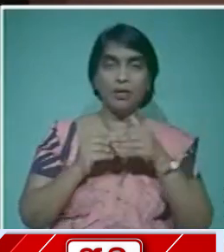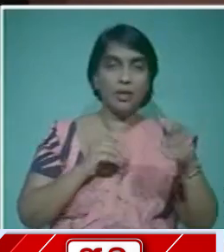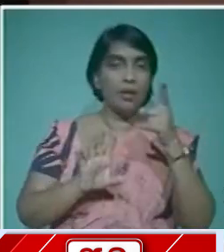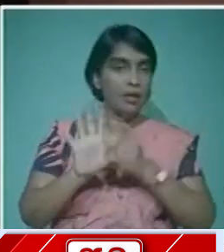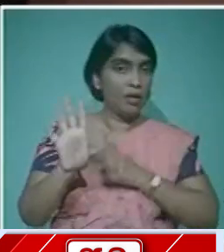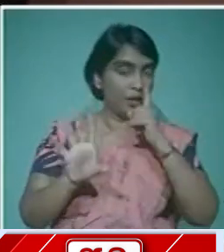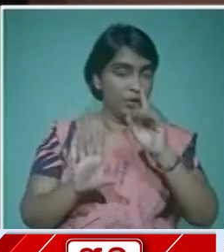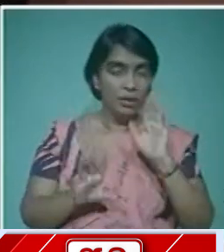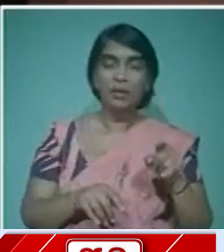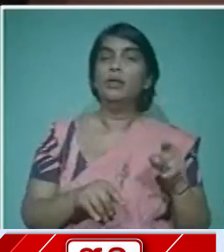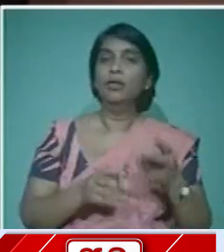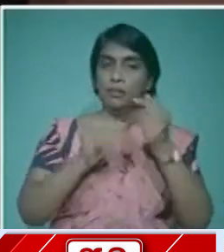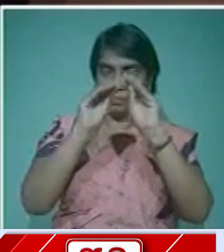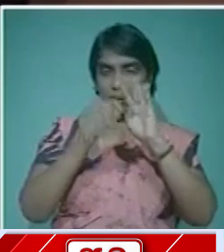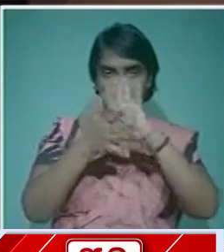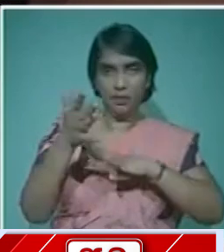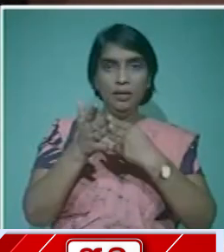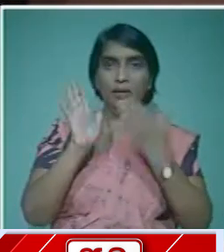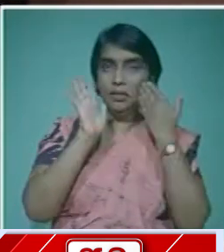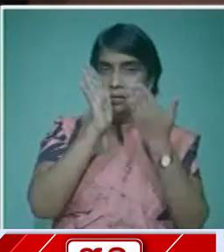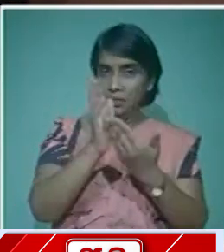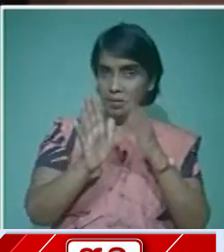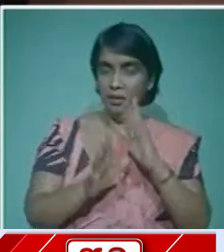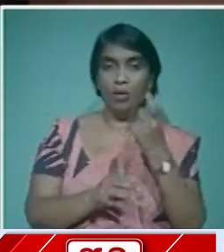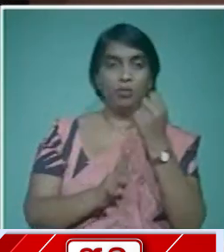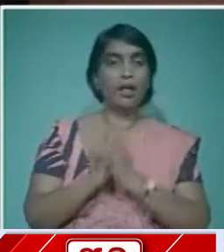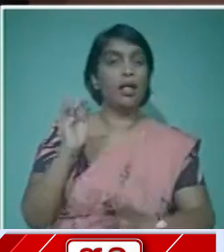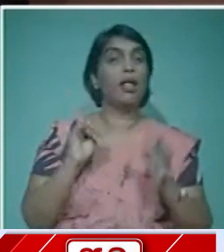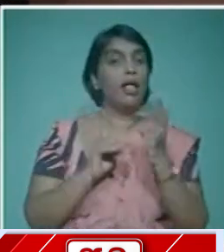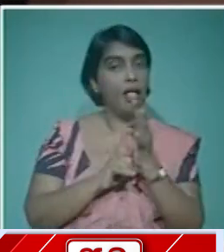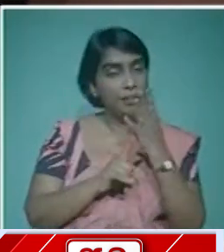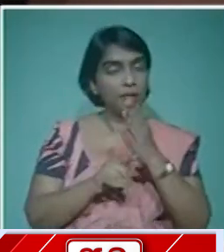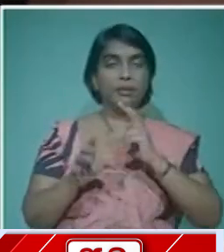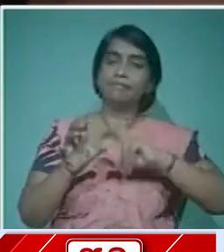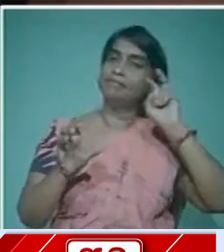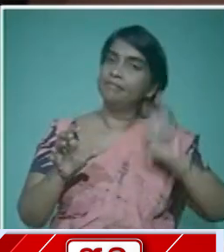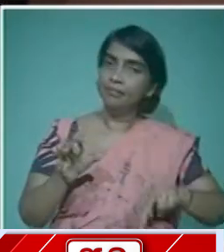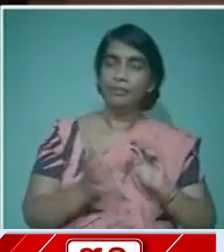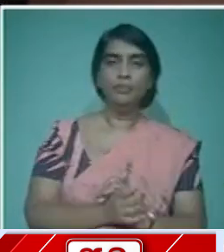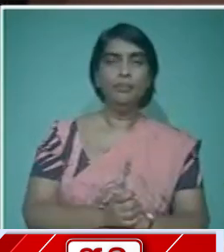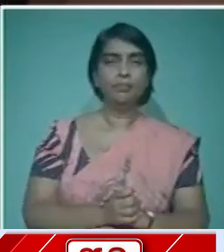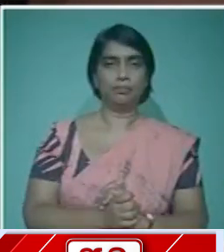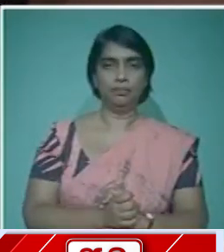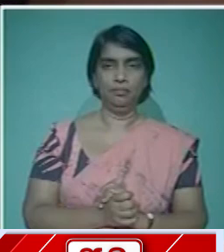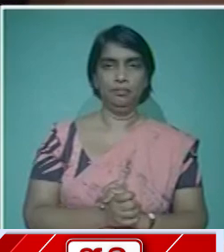වර්ෂය සඳහා අයවැය ලේඛනයේ ඉදිරිපත් කරපු මුදල් අමාත්‍යවරයාත් ඉල්ලාස්සුණා.